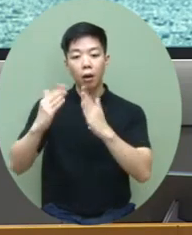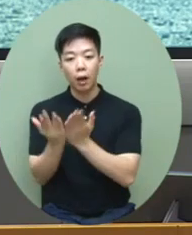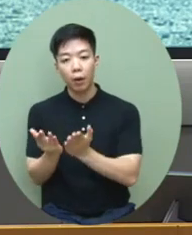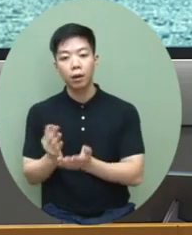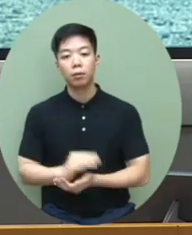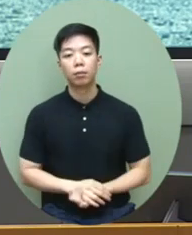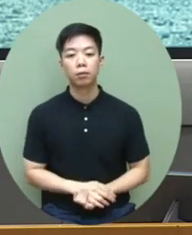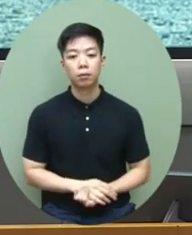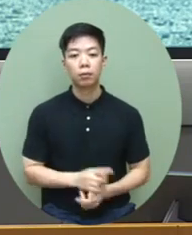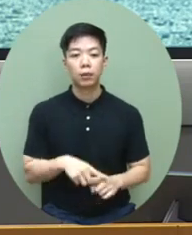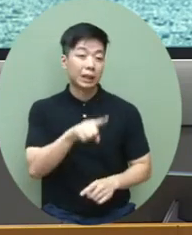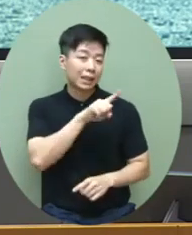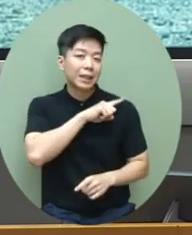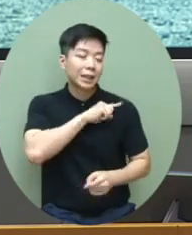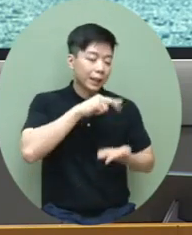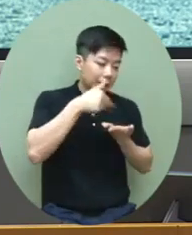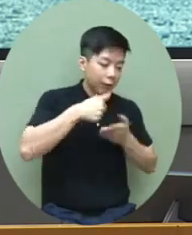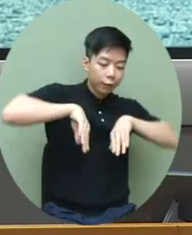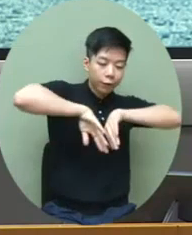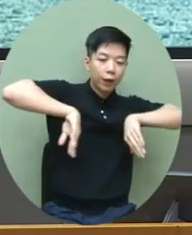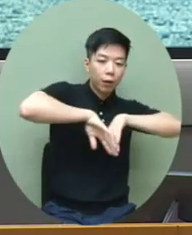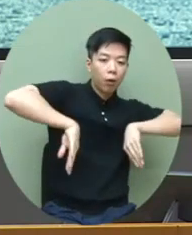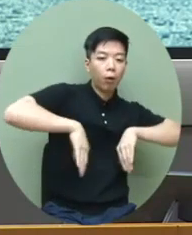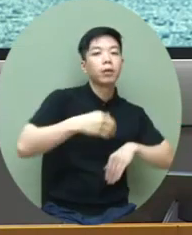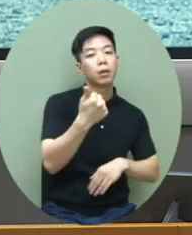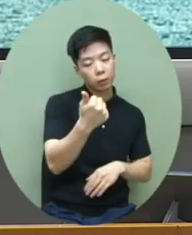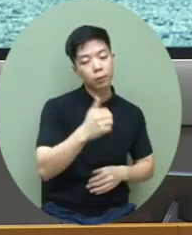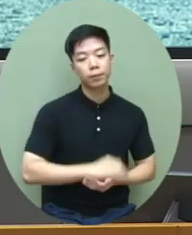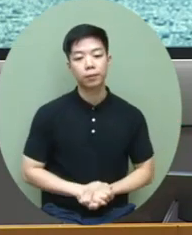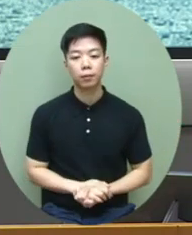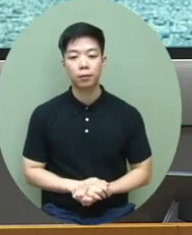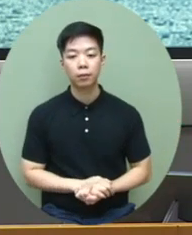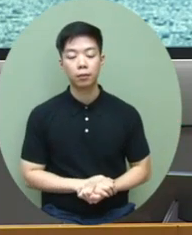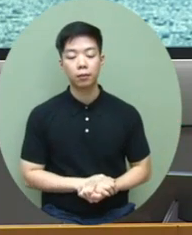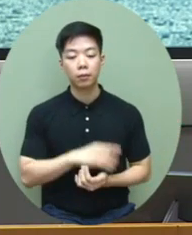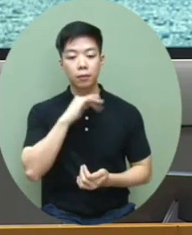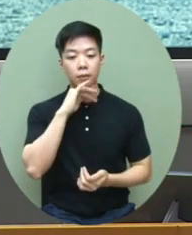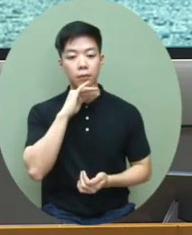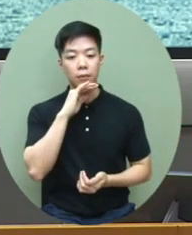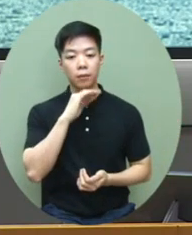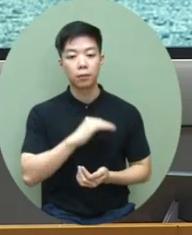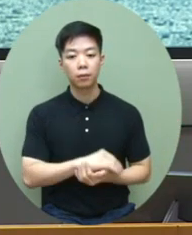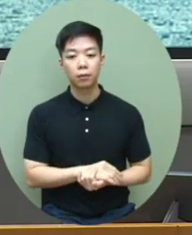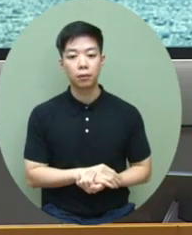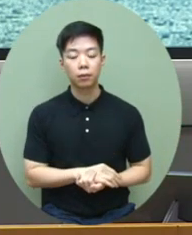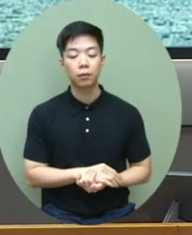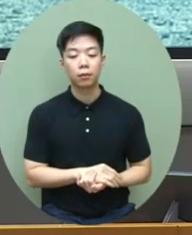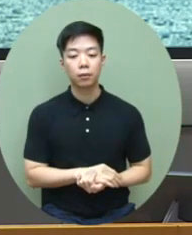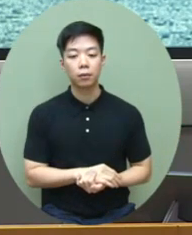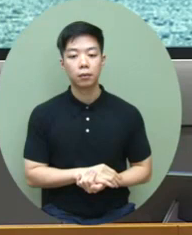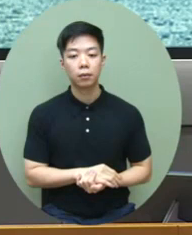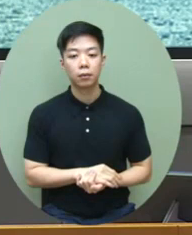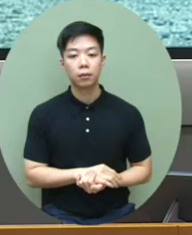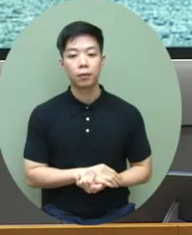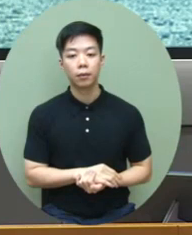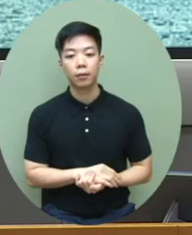避免同其他人一齊就會好啲。喺嗰、那個，如果佢萬一喺嗰段時間係確診嘅話咧，因為佢都